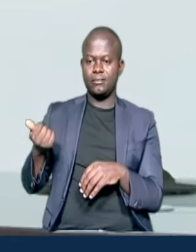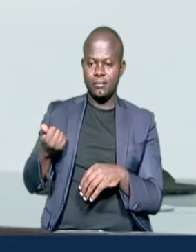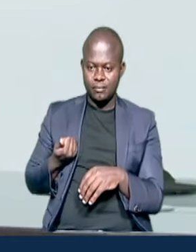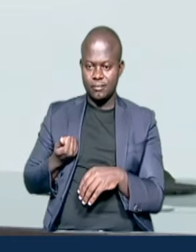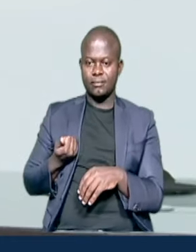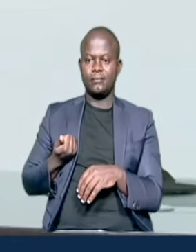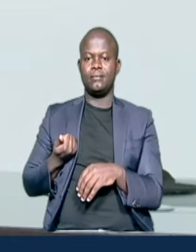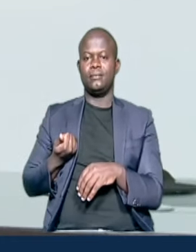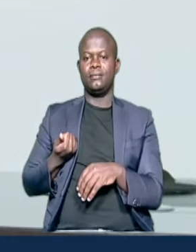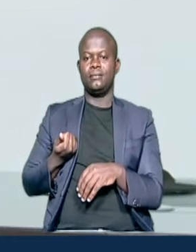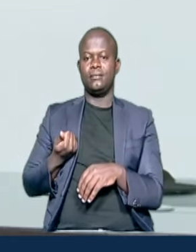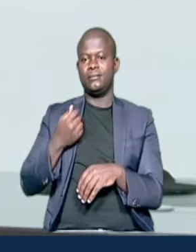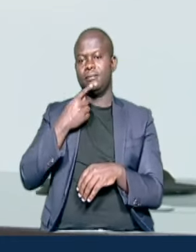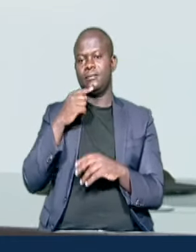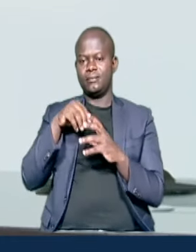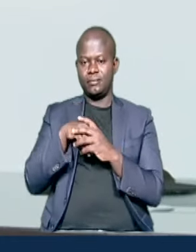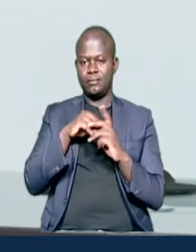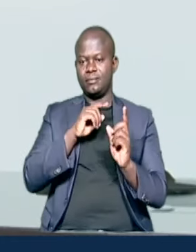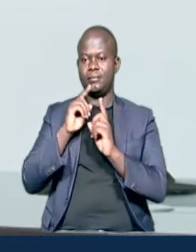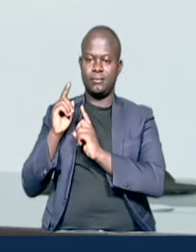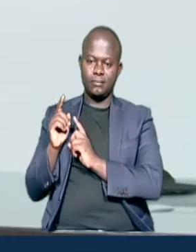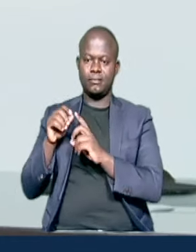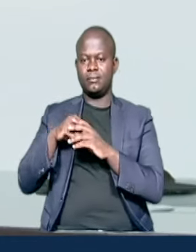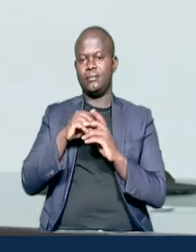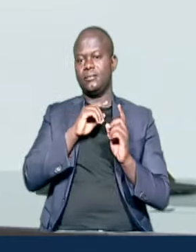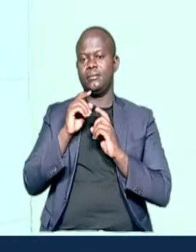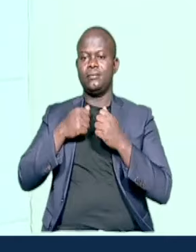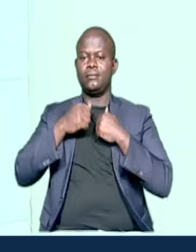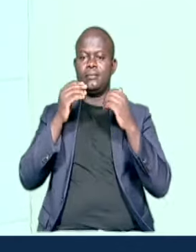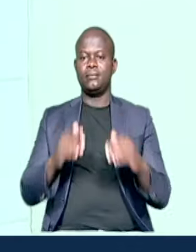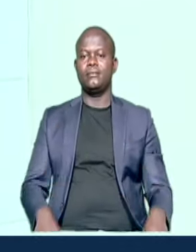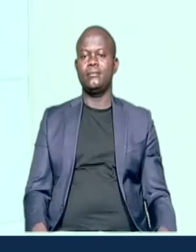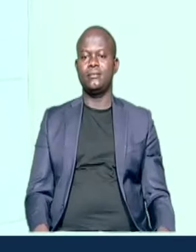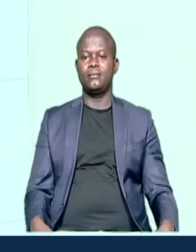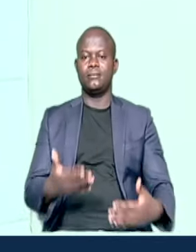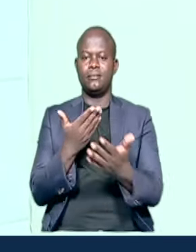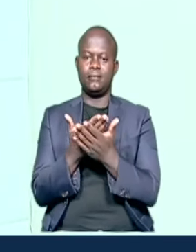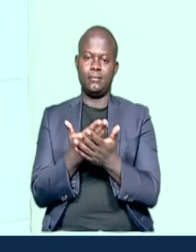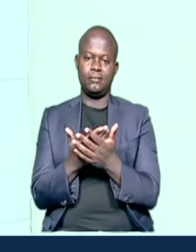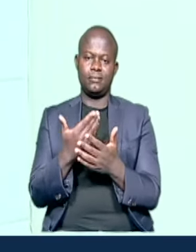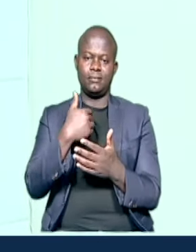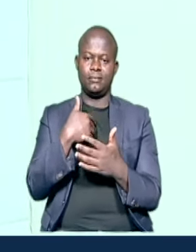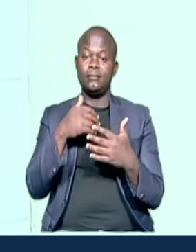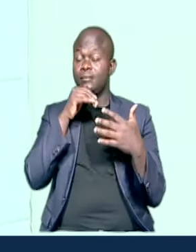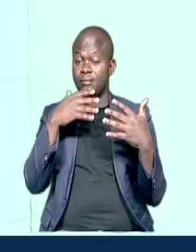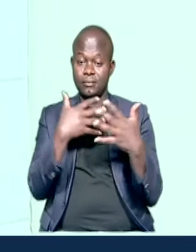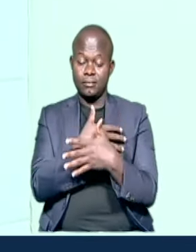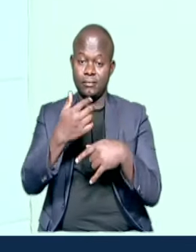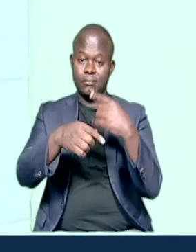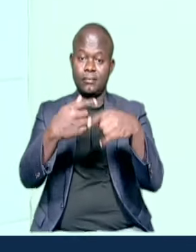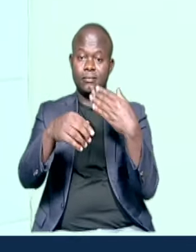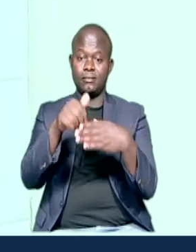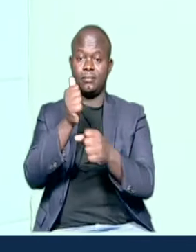abagore bari mu gisirikare bari mu ngabo z'u Rwanda nabasaba kugira kwitinyuka no gukomeza